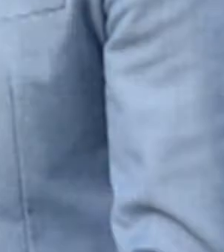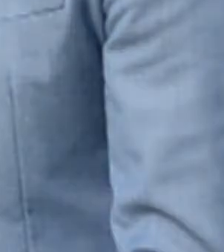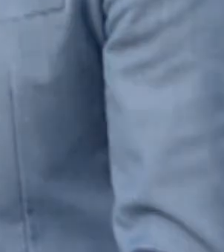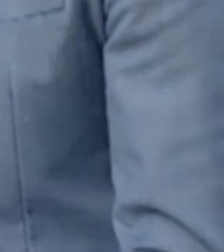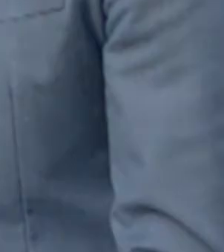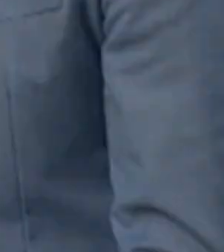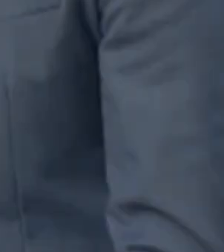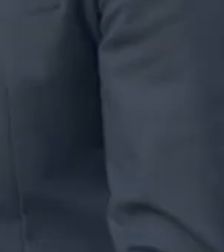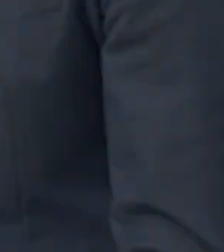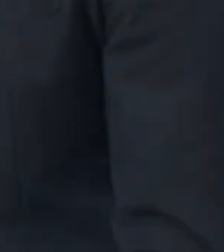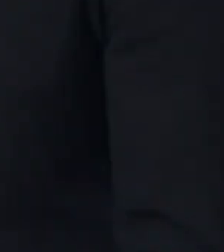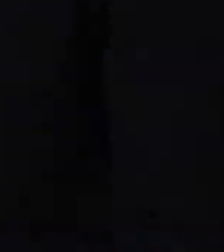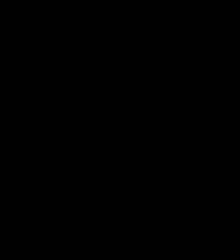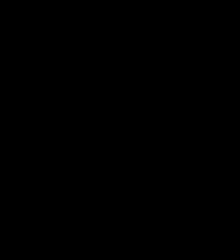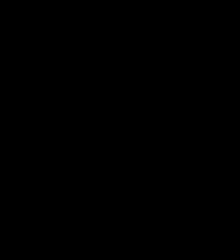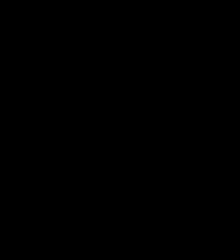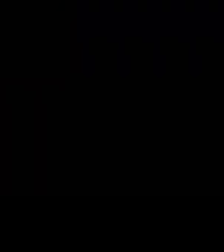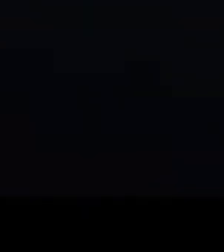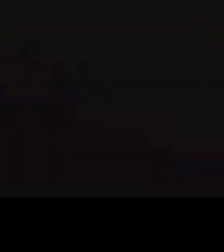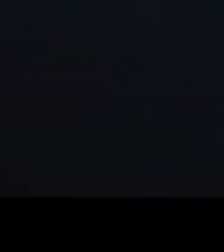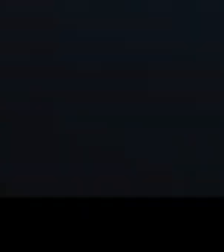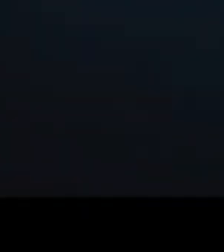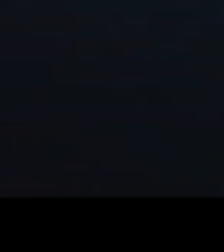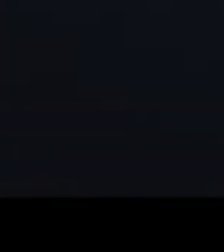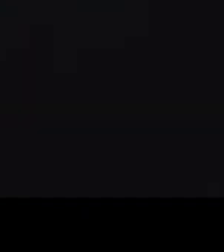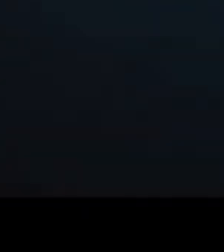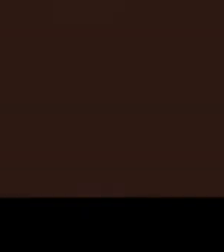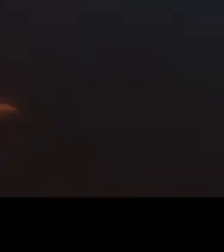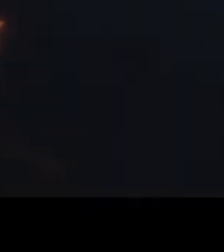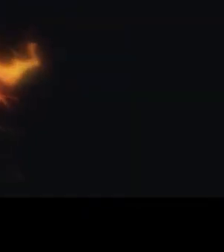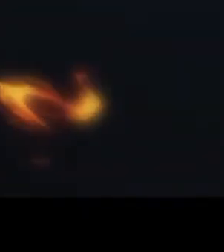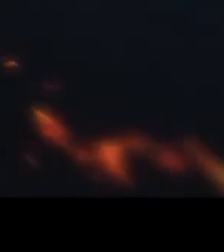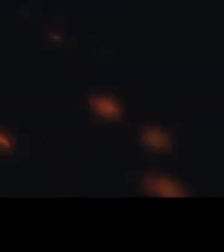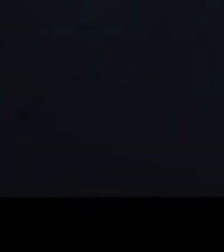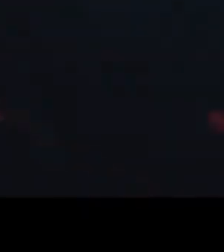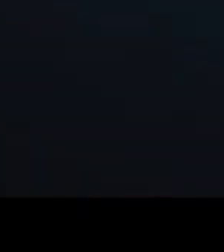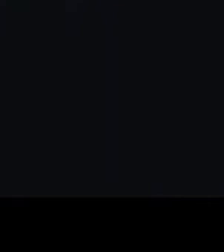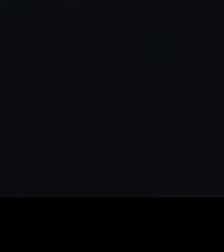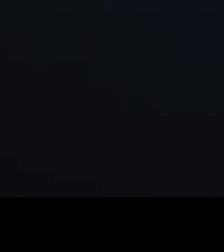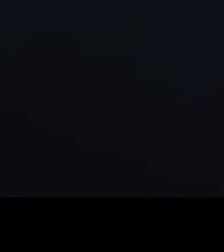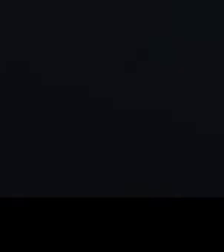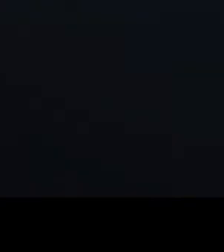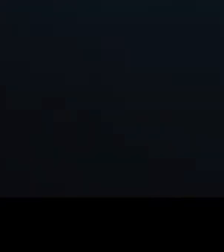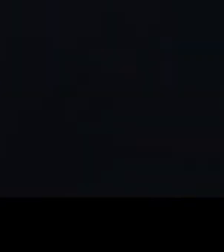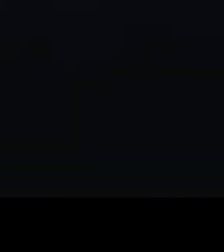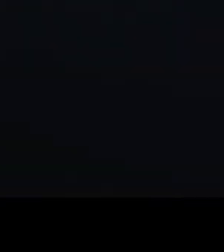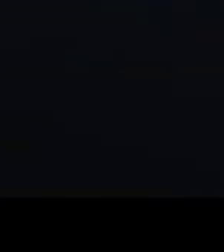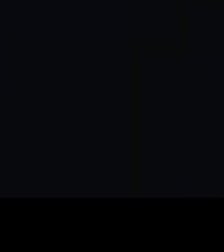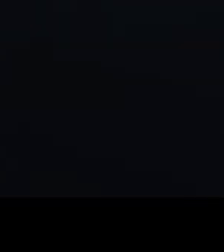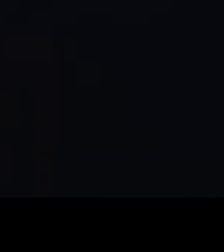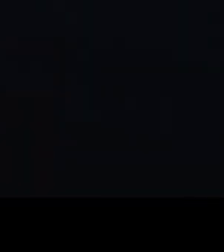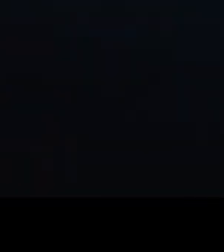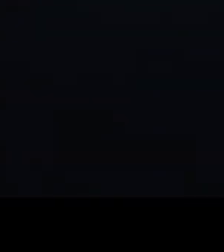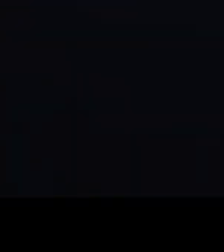wenyama yose Ora Jehova rakasvika kuna Jona